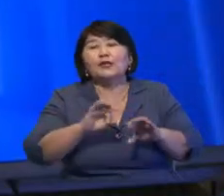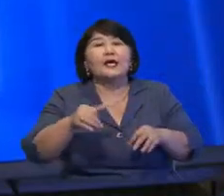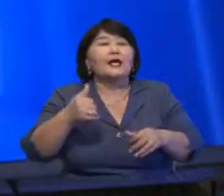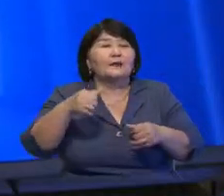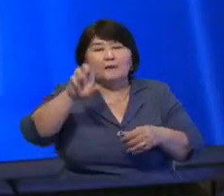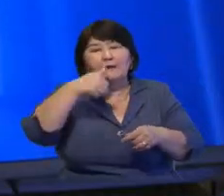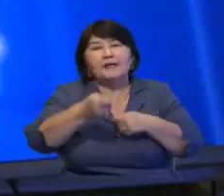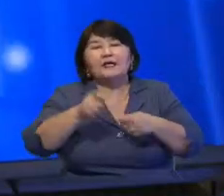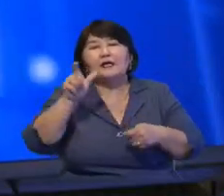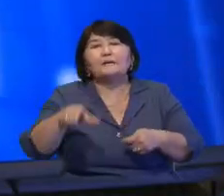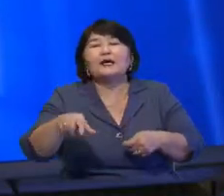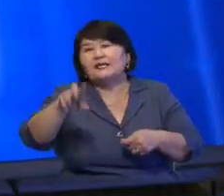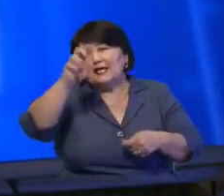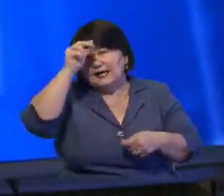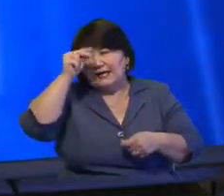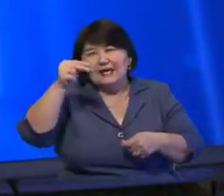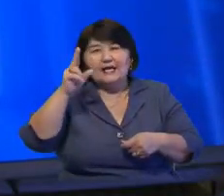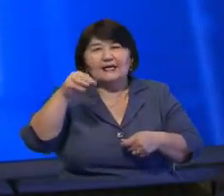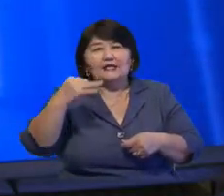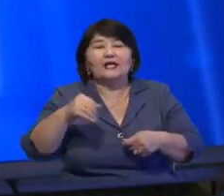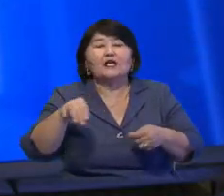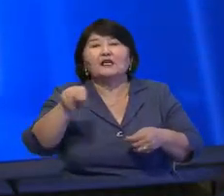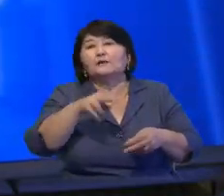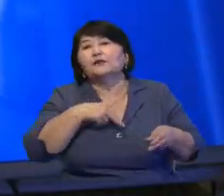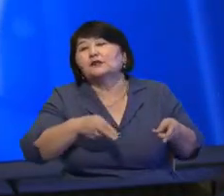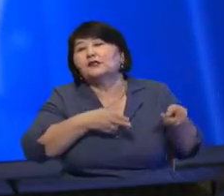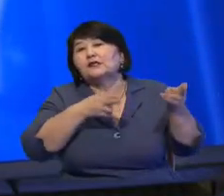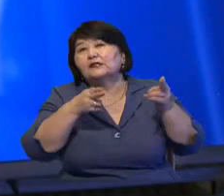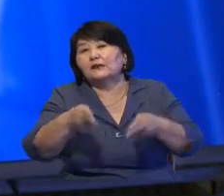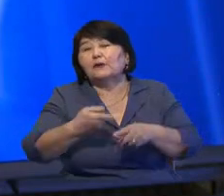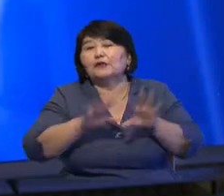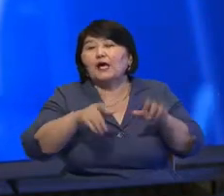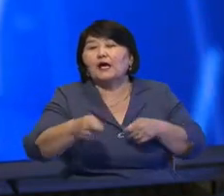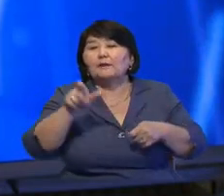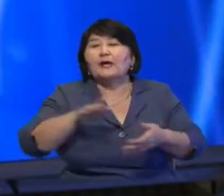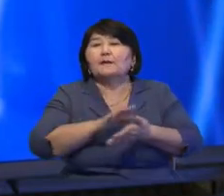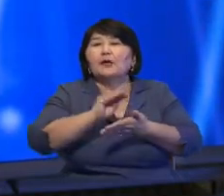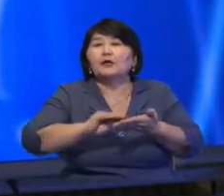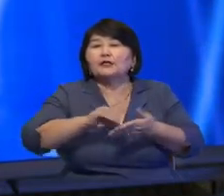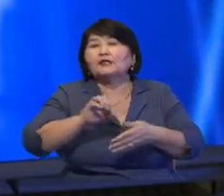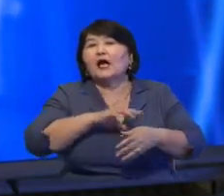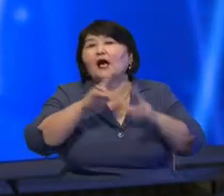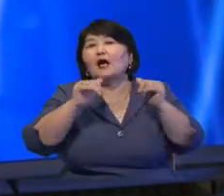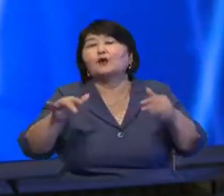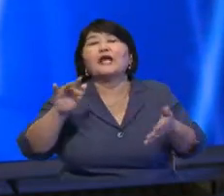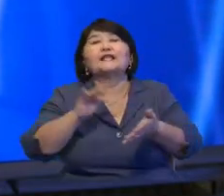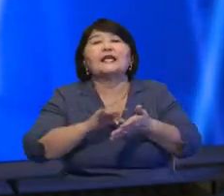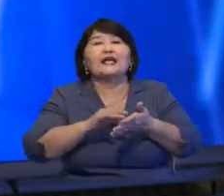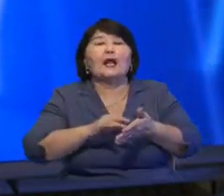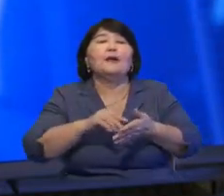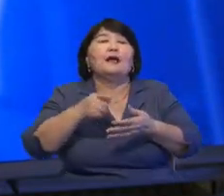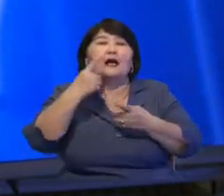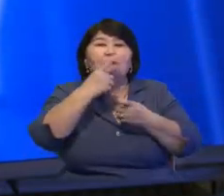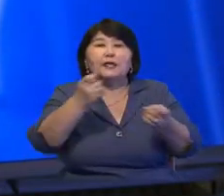Ерте мемлекет башысы Қытай Халық Республикасына жұмыс сапарымен барады. Бұл туралы президенттің баспасөз қызметі Ақорда Телеграм каналында